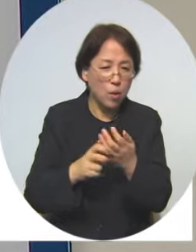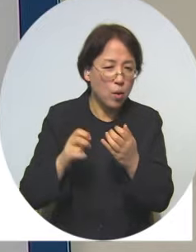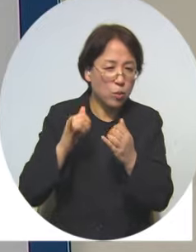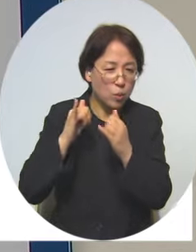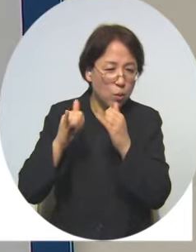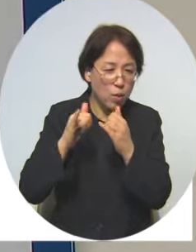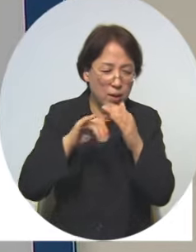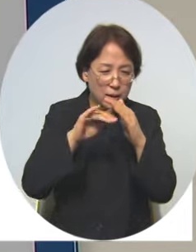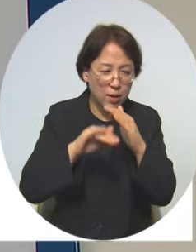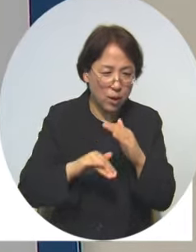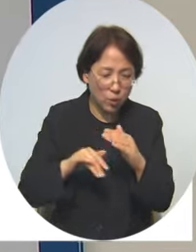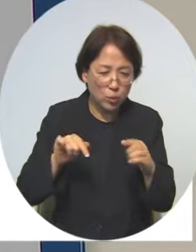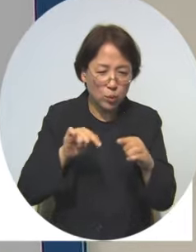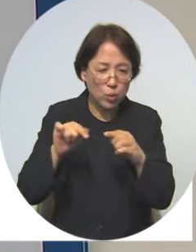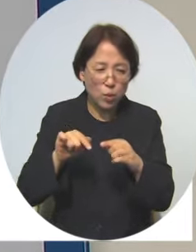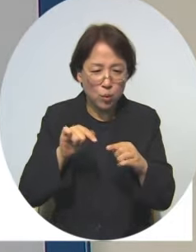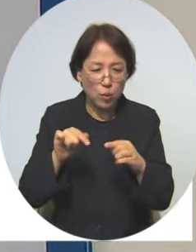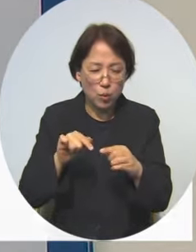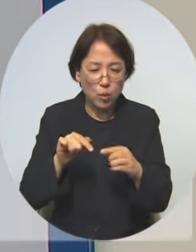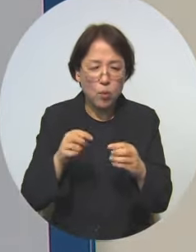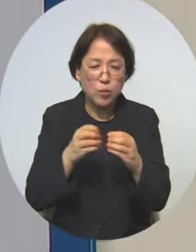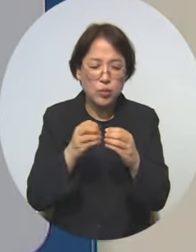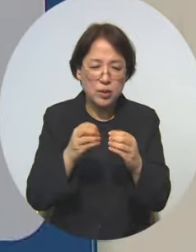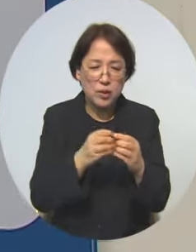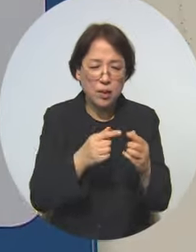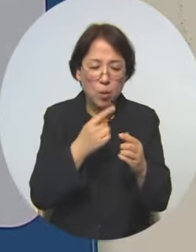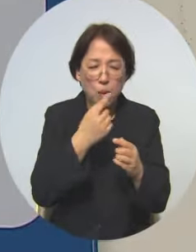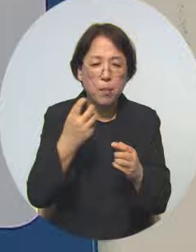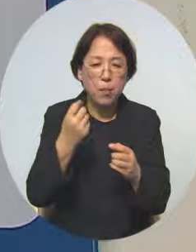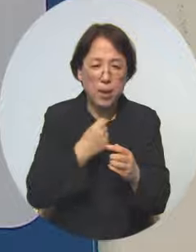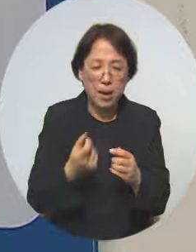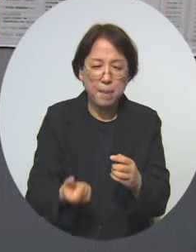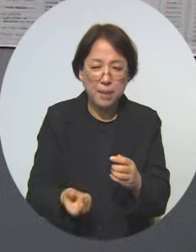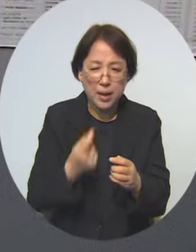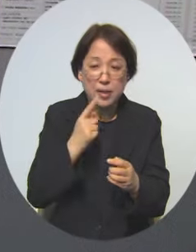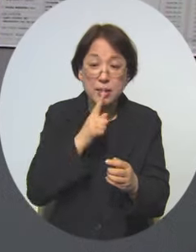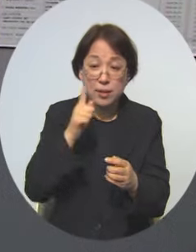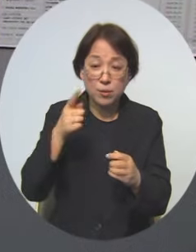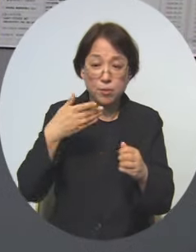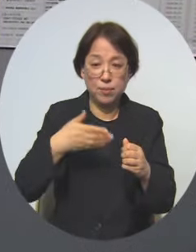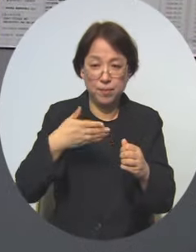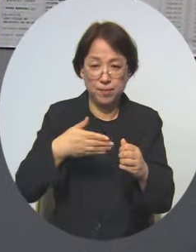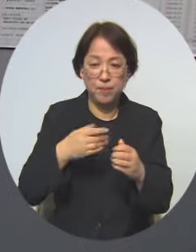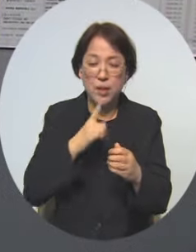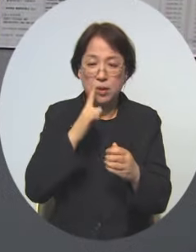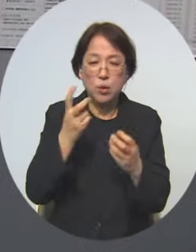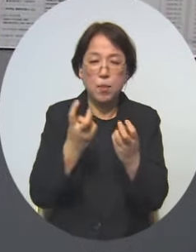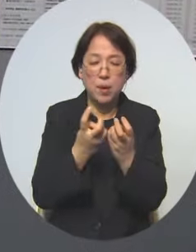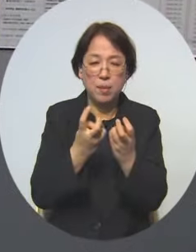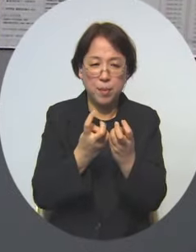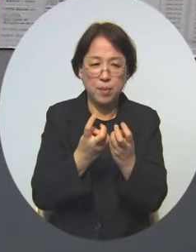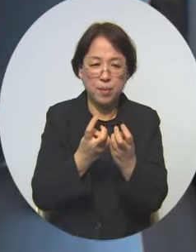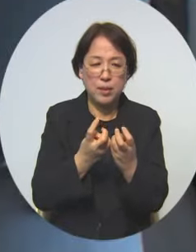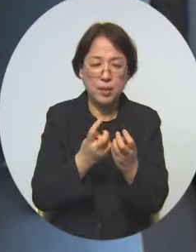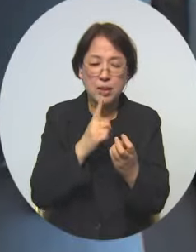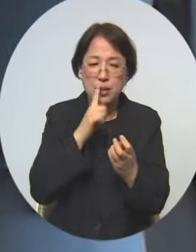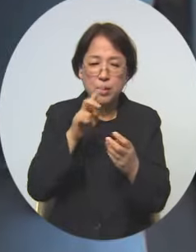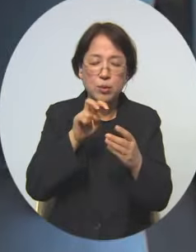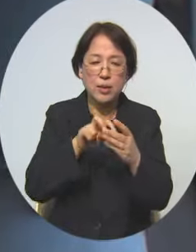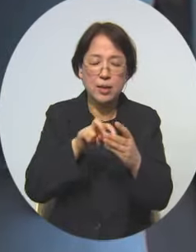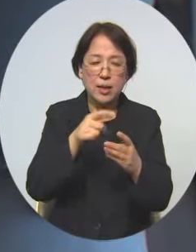녹취, 문자 등 대화 내역을 확보해 신속히 신고할 것을 당부했습니다. 신고 방법은 불법 사금융 피해